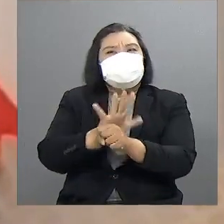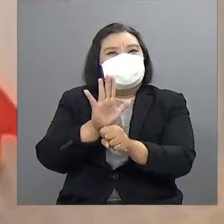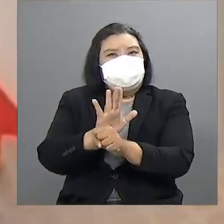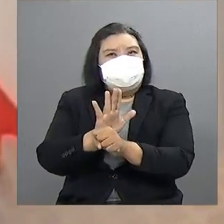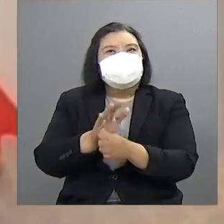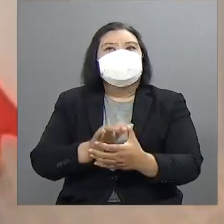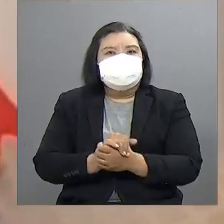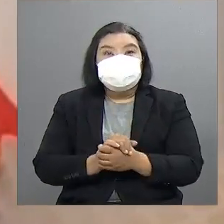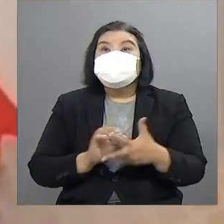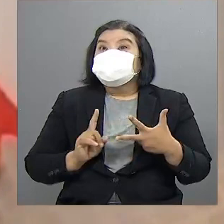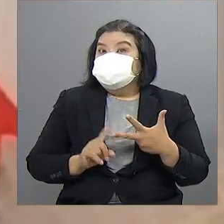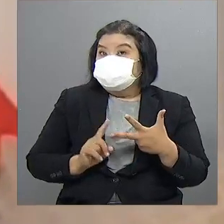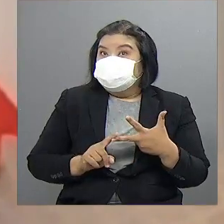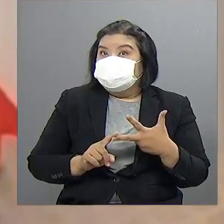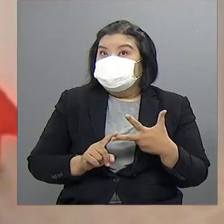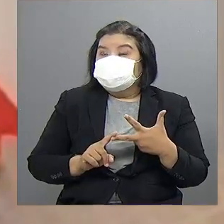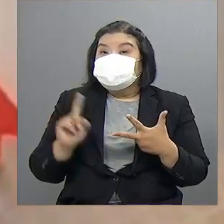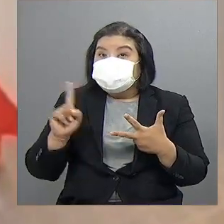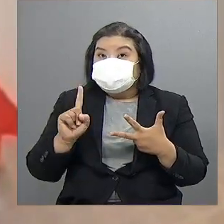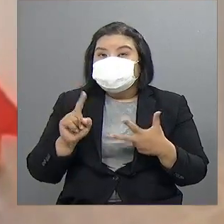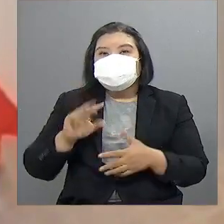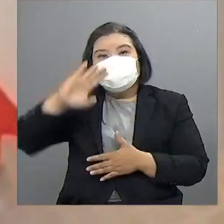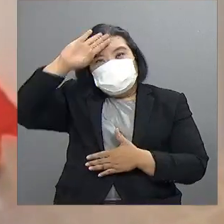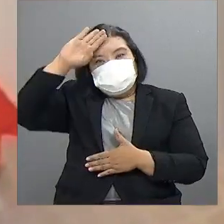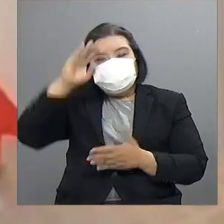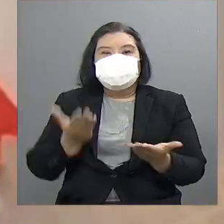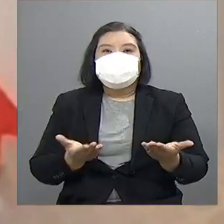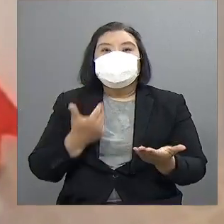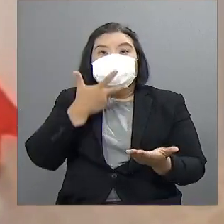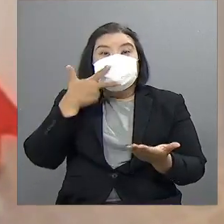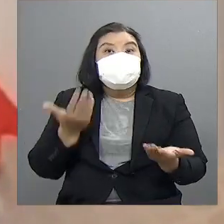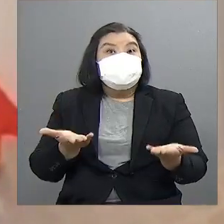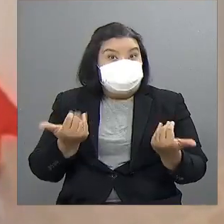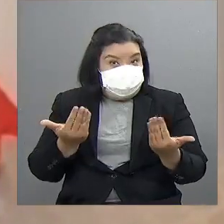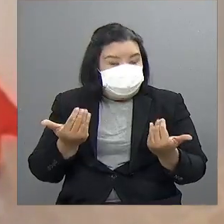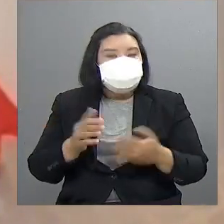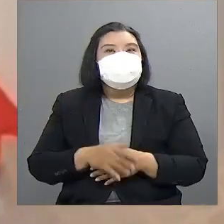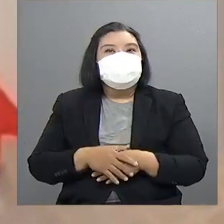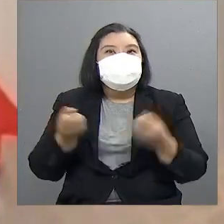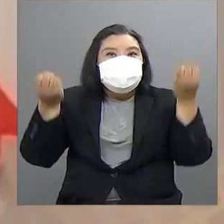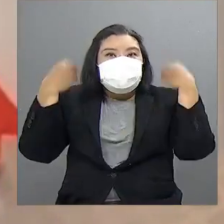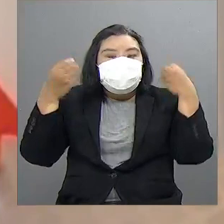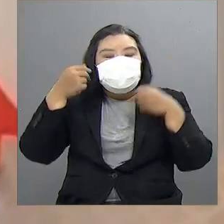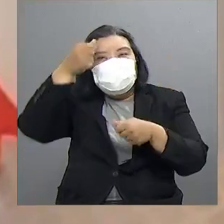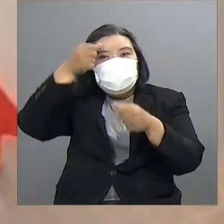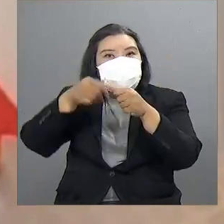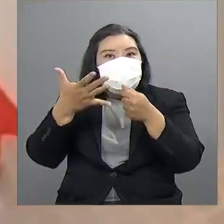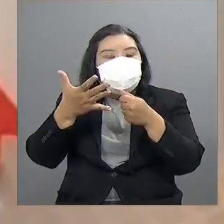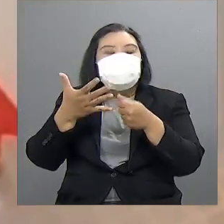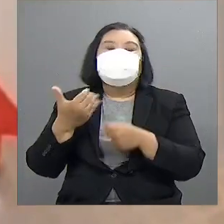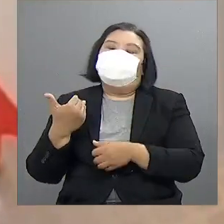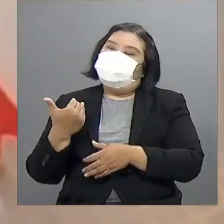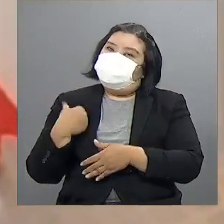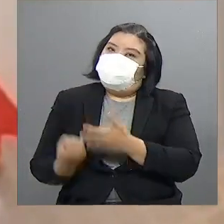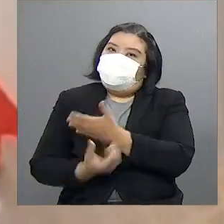ที่เป็นคนที่เป็นเบาหวานเนี่ยโอกาสที่เป็นโรคสมองเสื่อมจะเพิ่มขึ้นมากกว่าคนธรรมดาเท่า